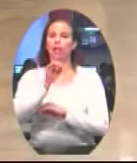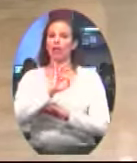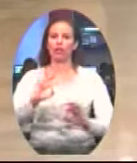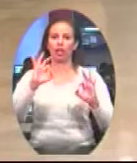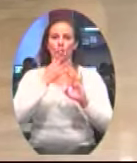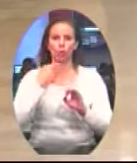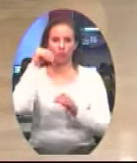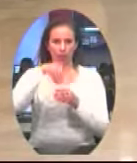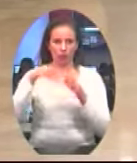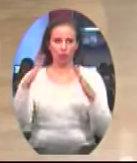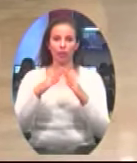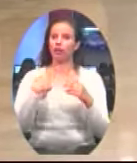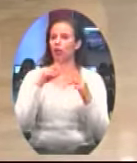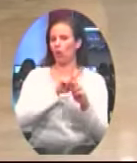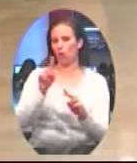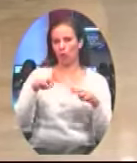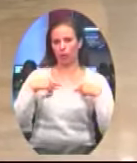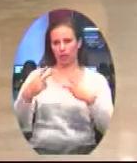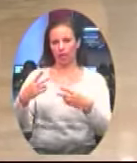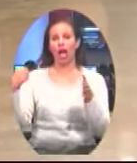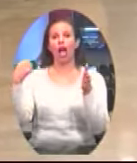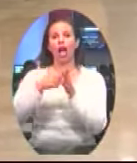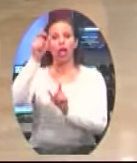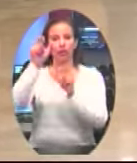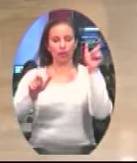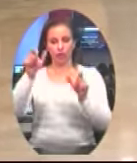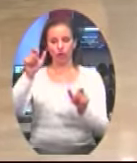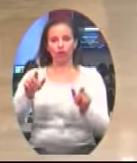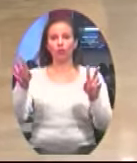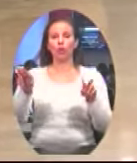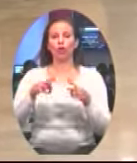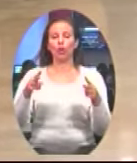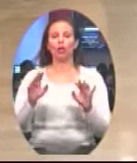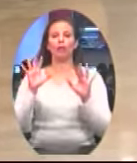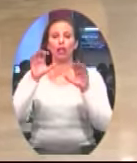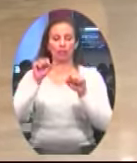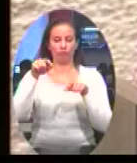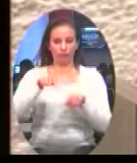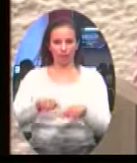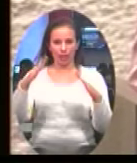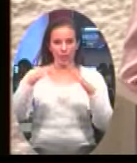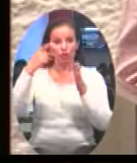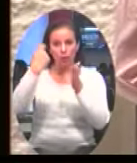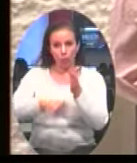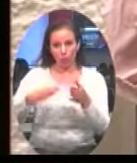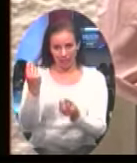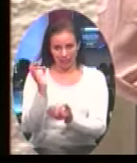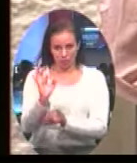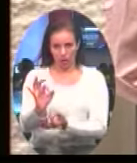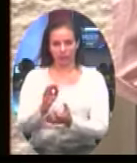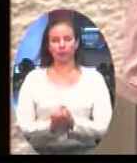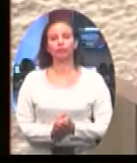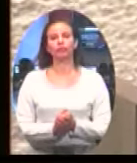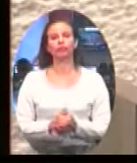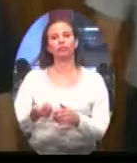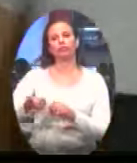אחזור להצביע עם הקואליציה עד שהמתיישבים לא יורשו פיזית לחזור חזרה אל הבתים שהם רכשו כדת וכדין בכסף מלא. אתמול נפגשו השרים אורי